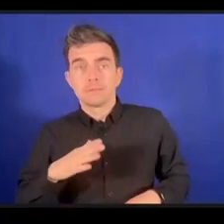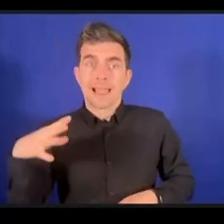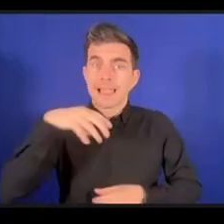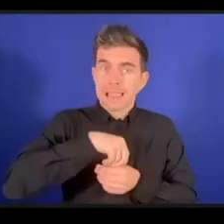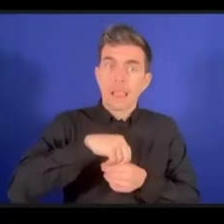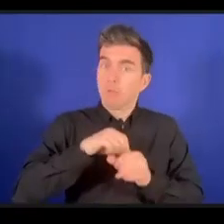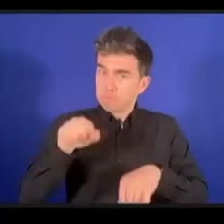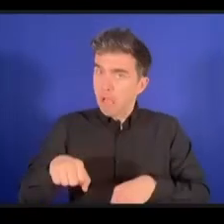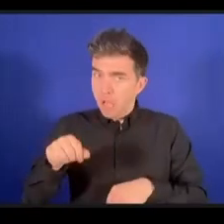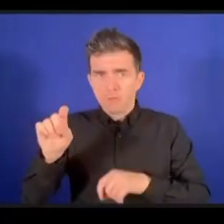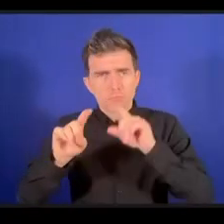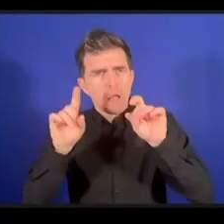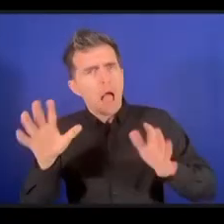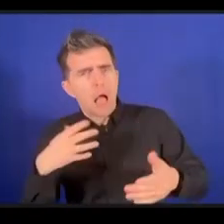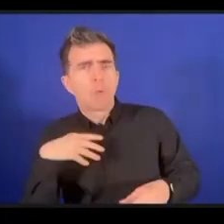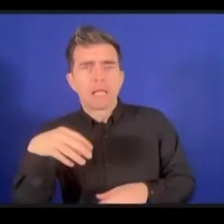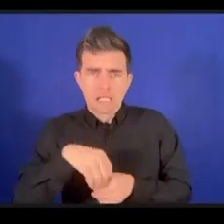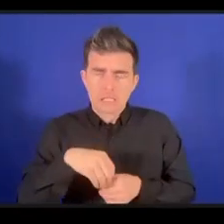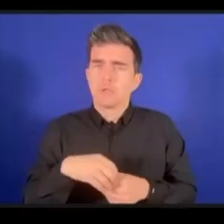以问他们怎么去加入。